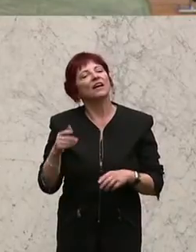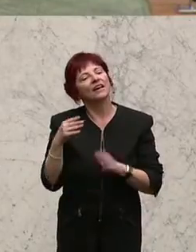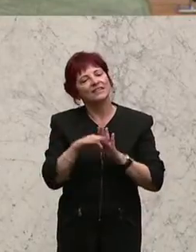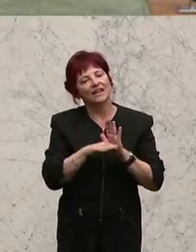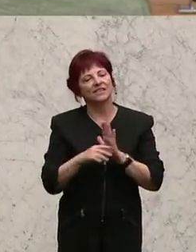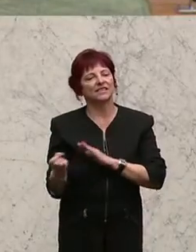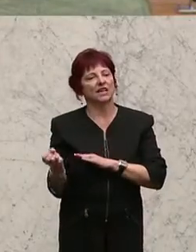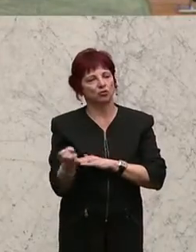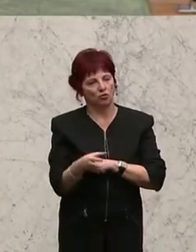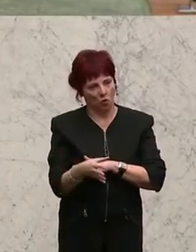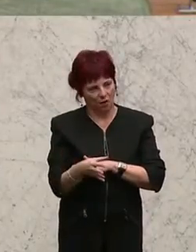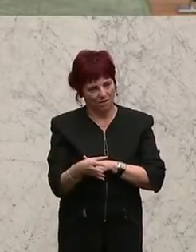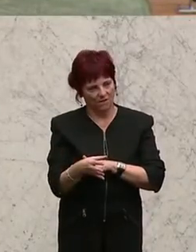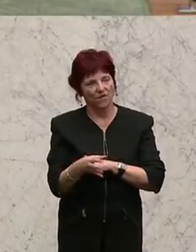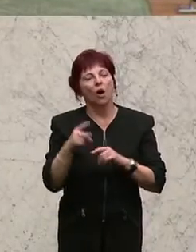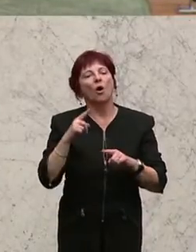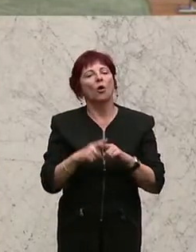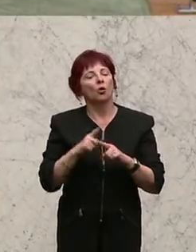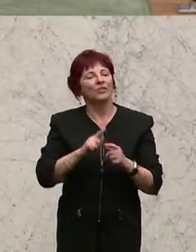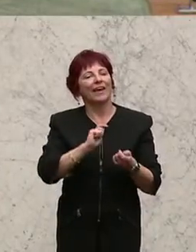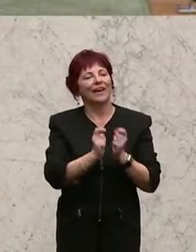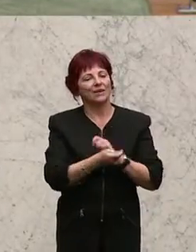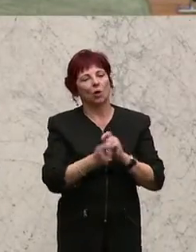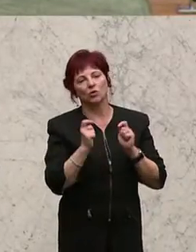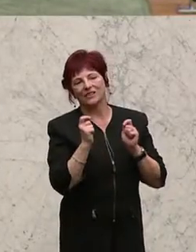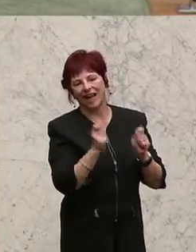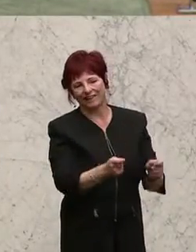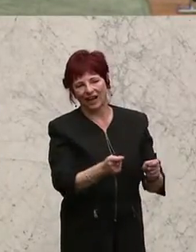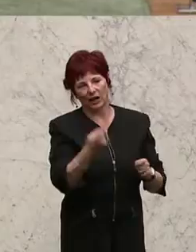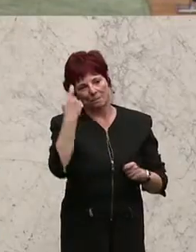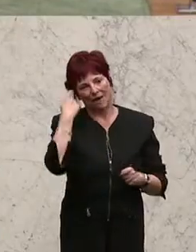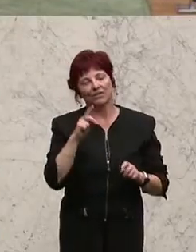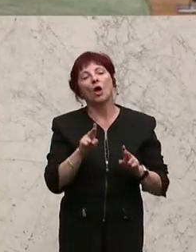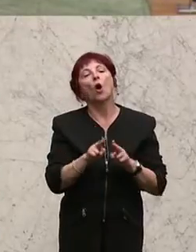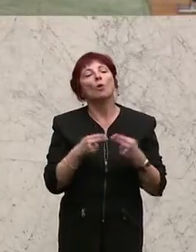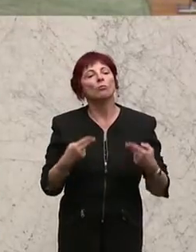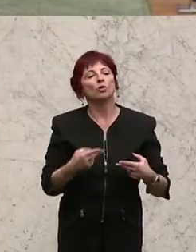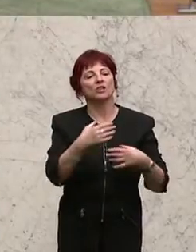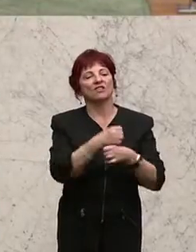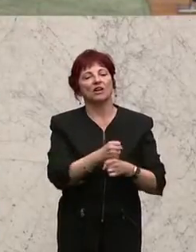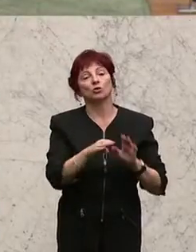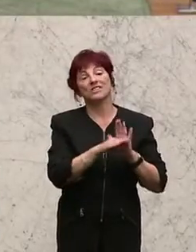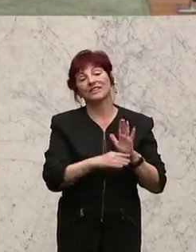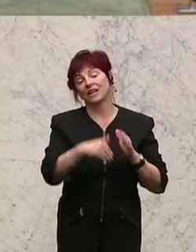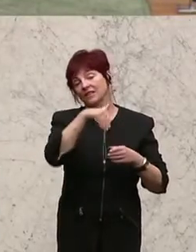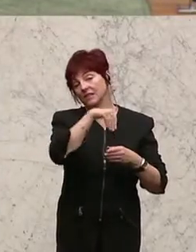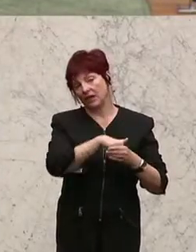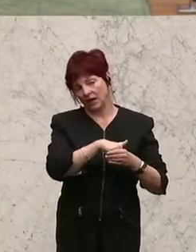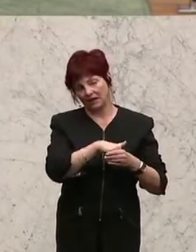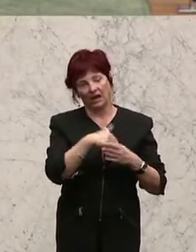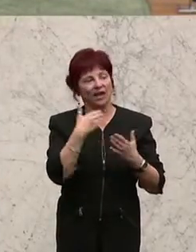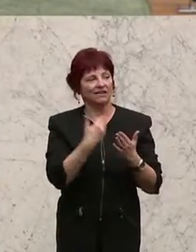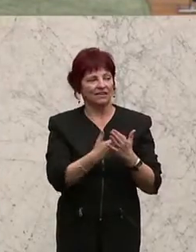sowie der erwähnte Abänderungsantrag eine Änderung des Bundesverfassungsgesetzes enthalten, stelle ich